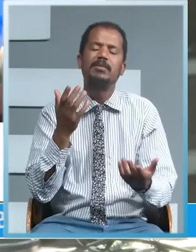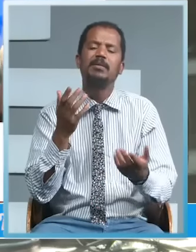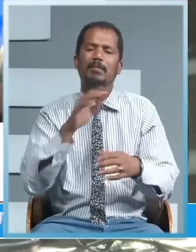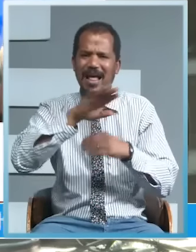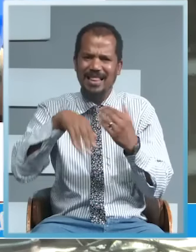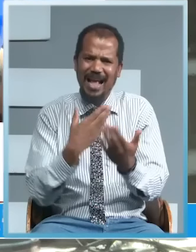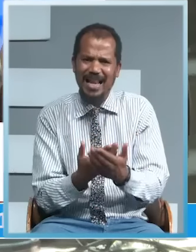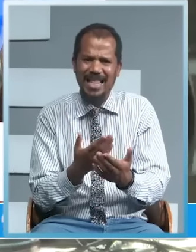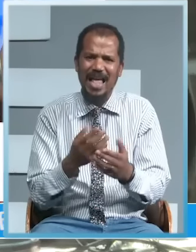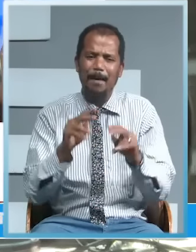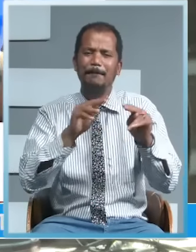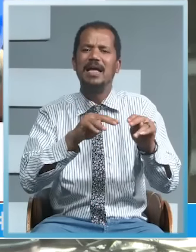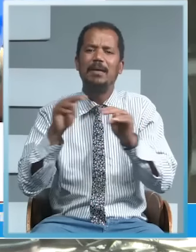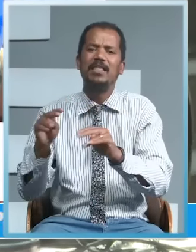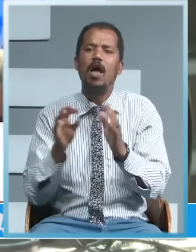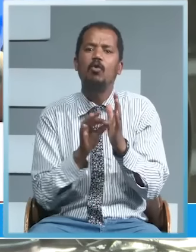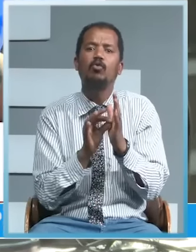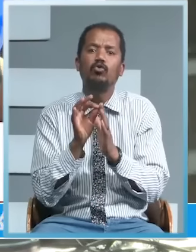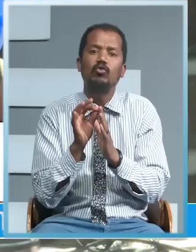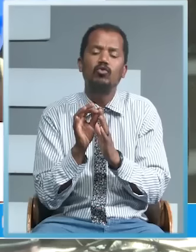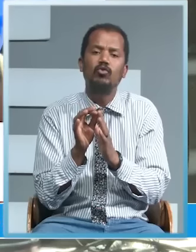በአጠቃላይ መደበኛው ቁጥሩ